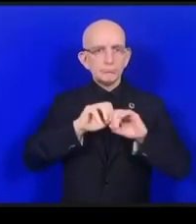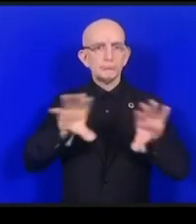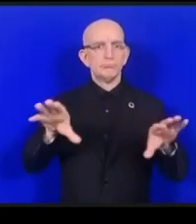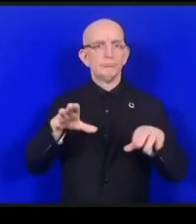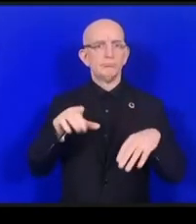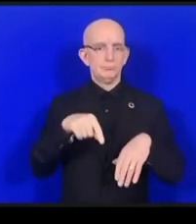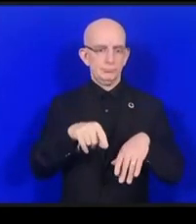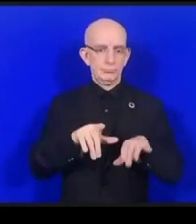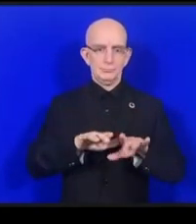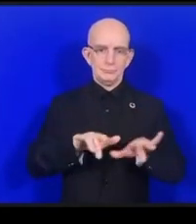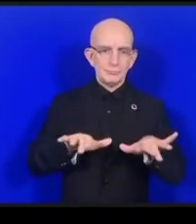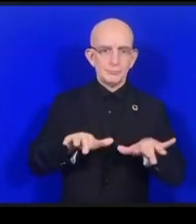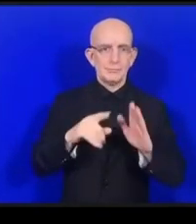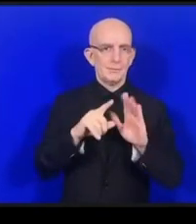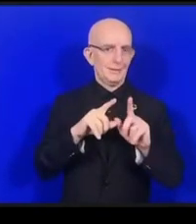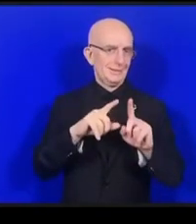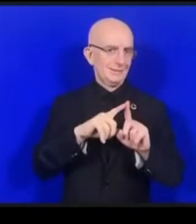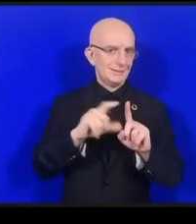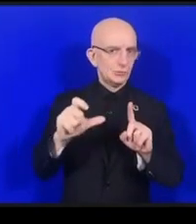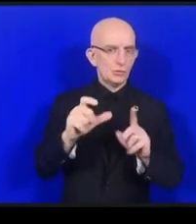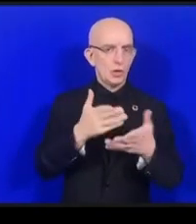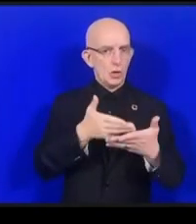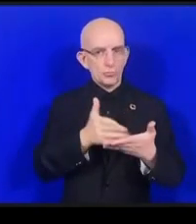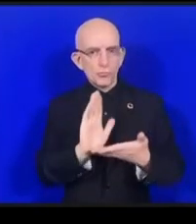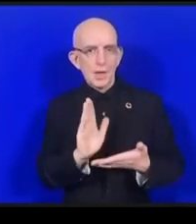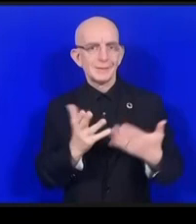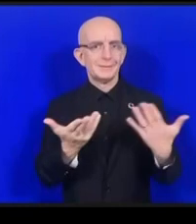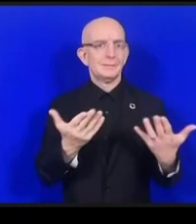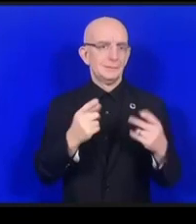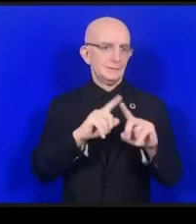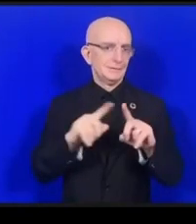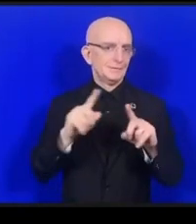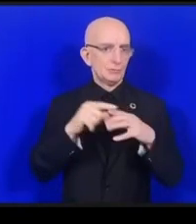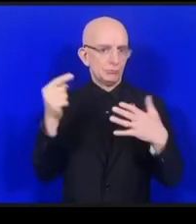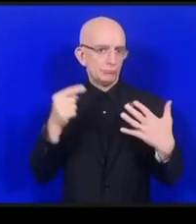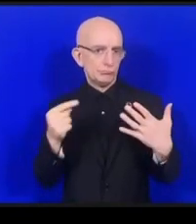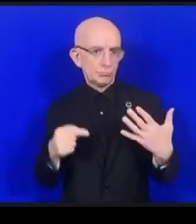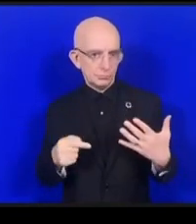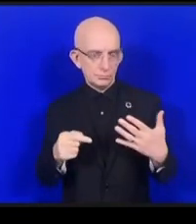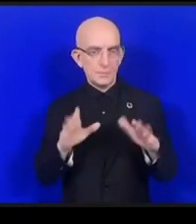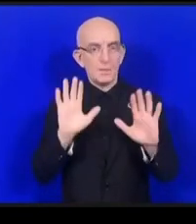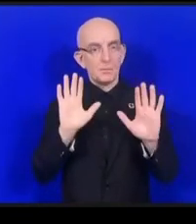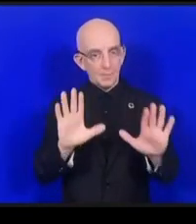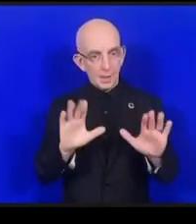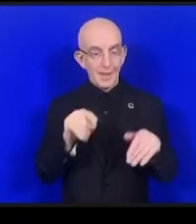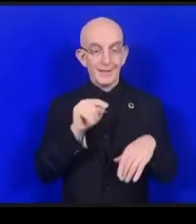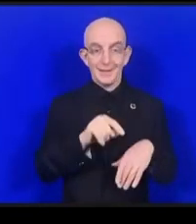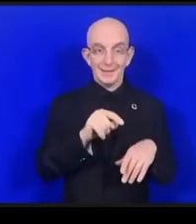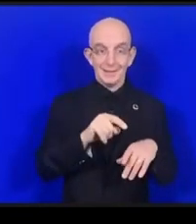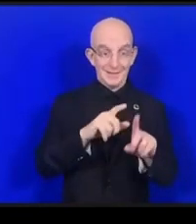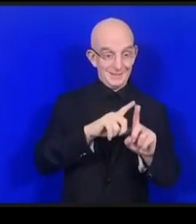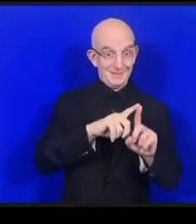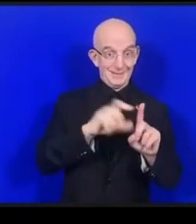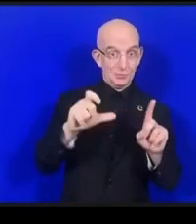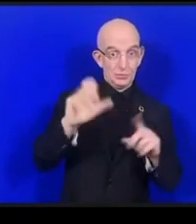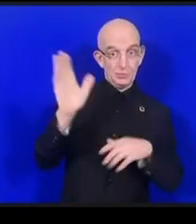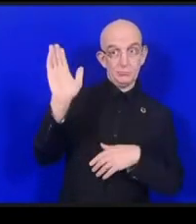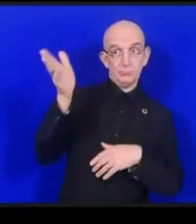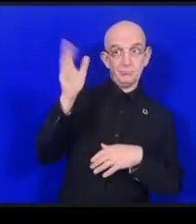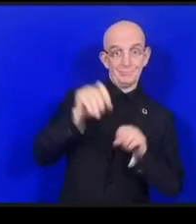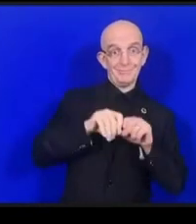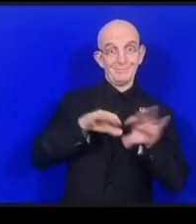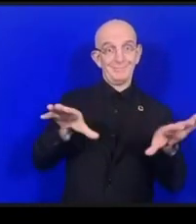Как Свобода слова цифровые права это всё важные для нас вопросы